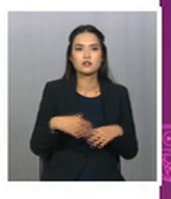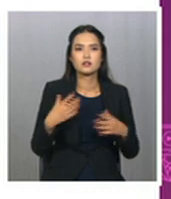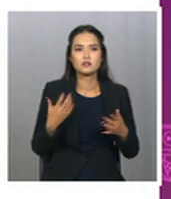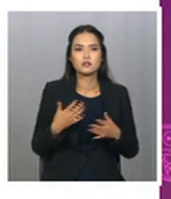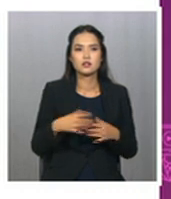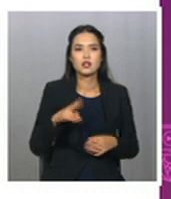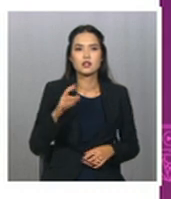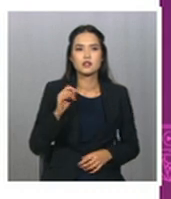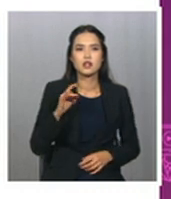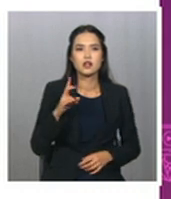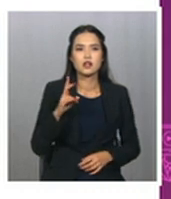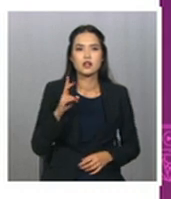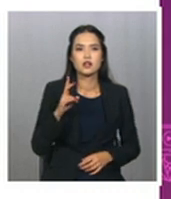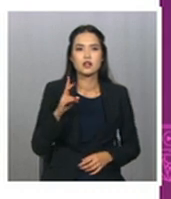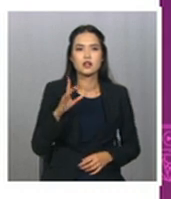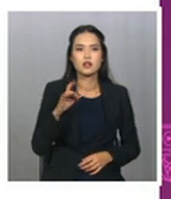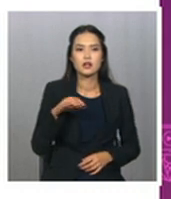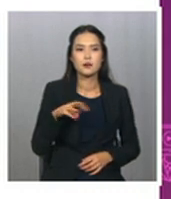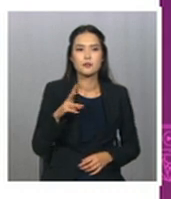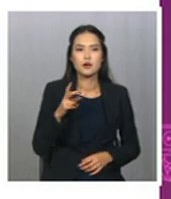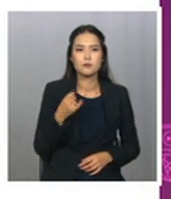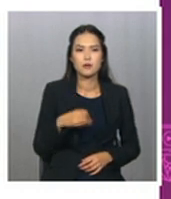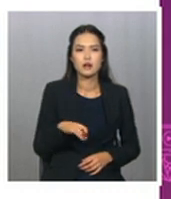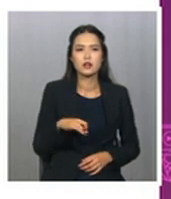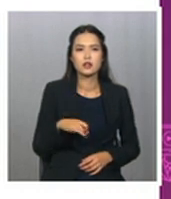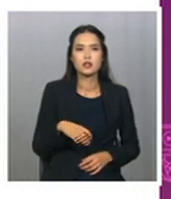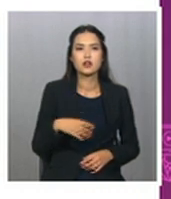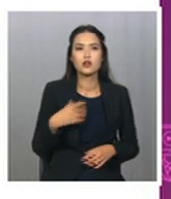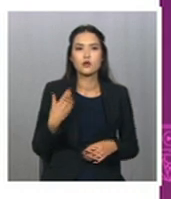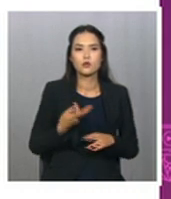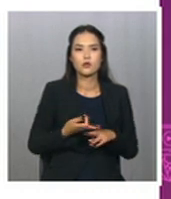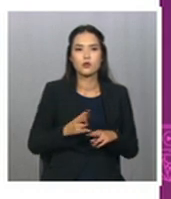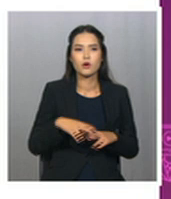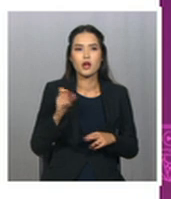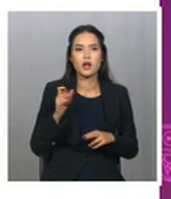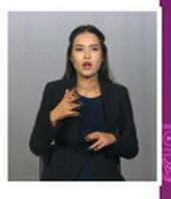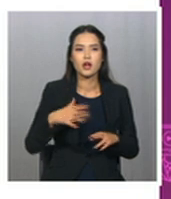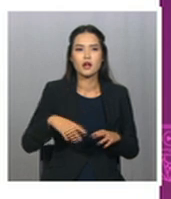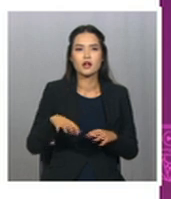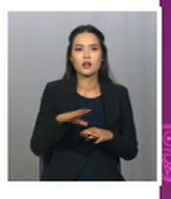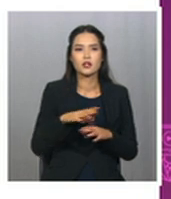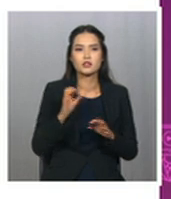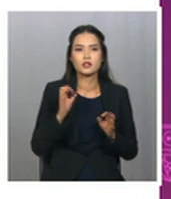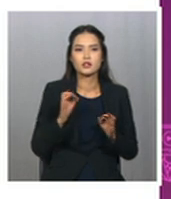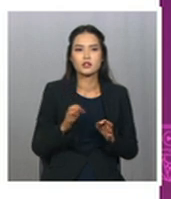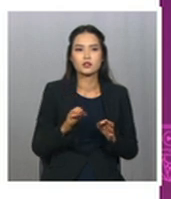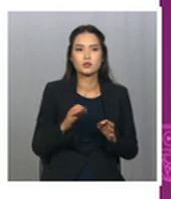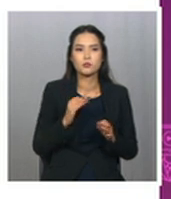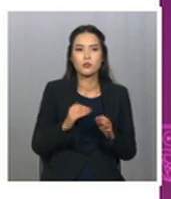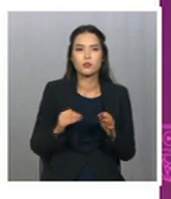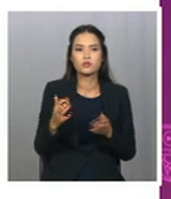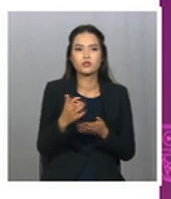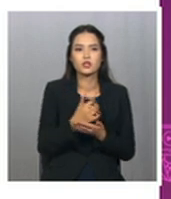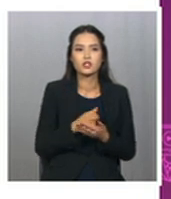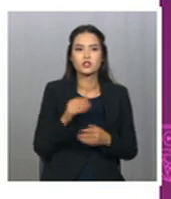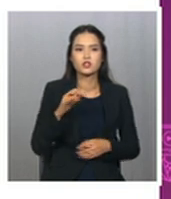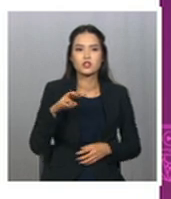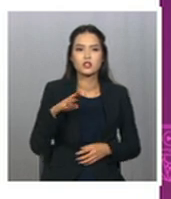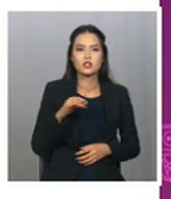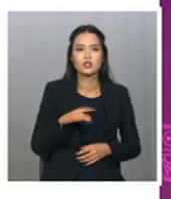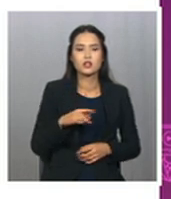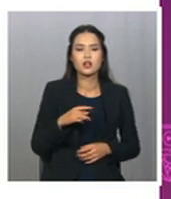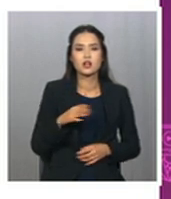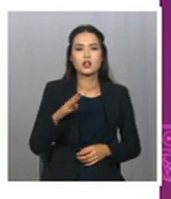Бұл Дәркембай. Дәркембай қандай бейне? Халық даналығын бойына жинаған жиынтық типтік